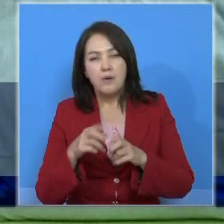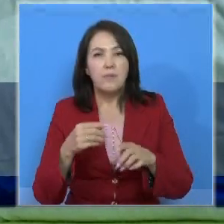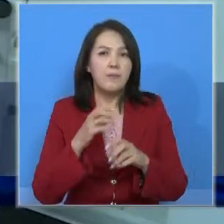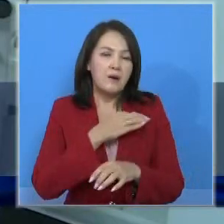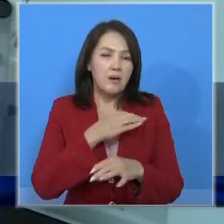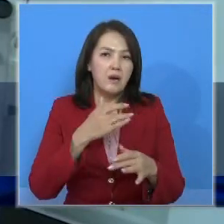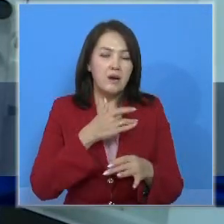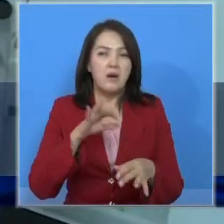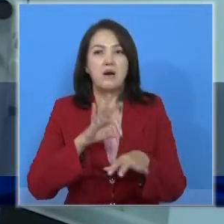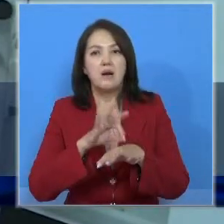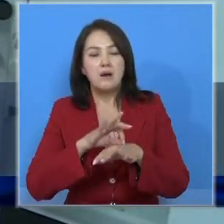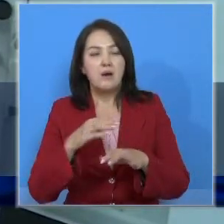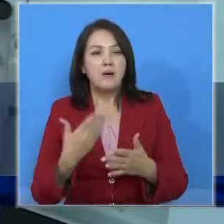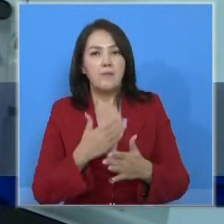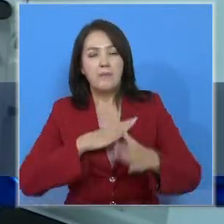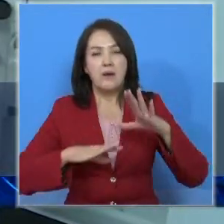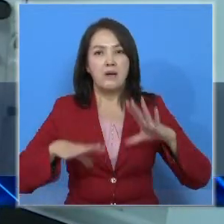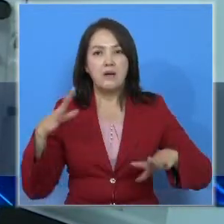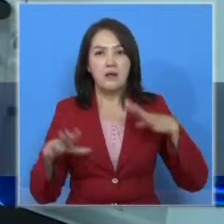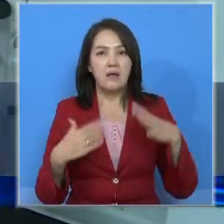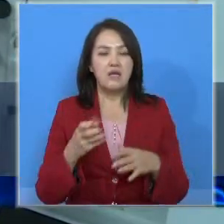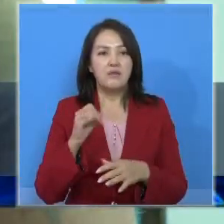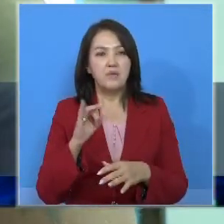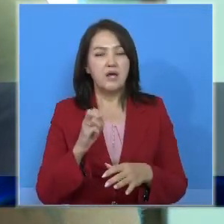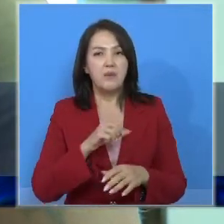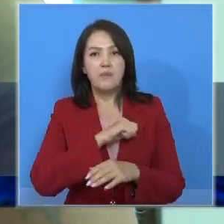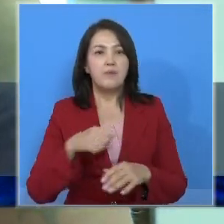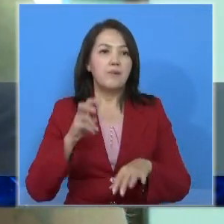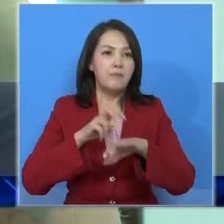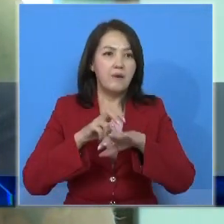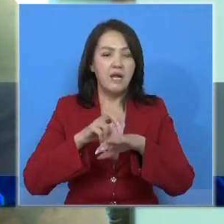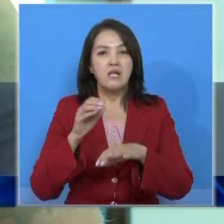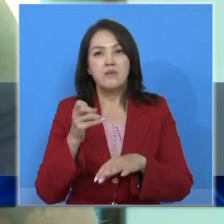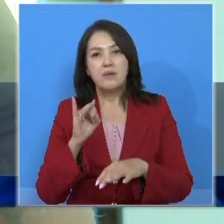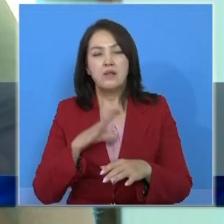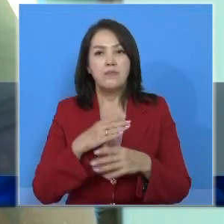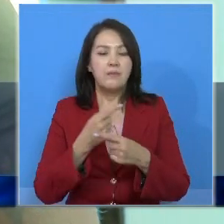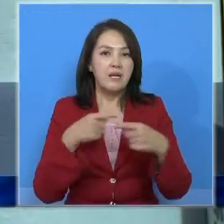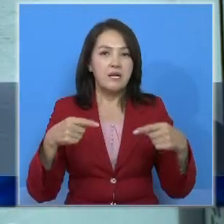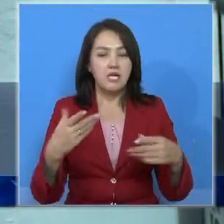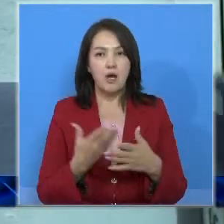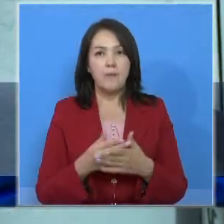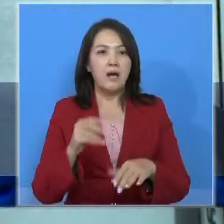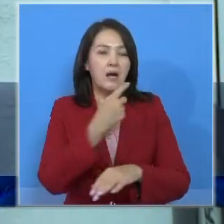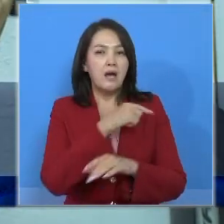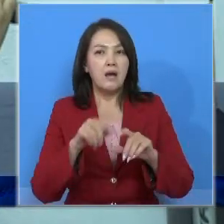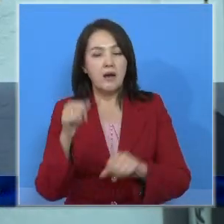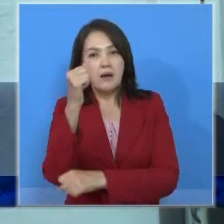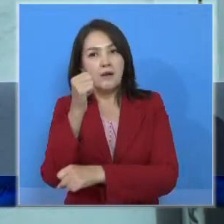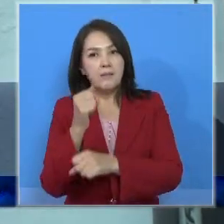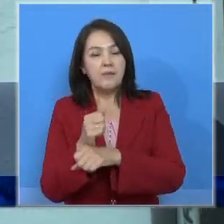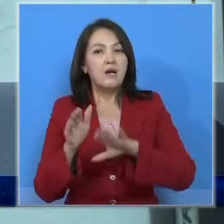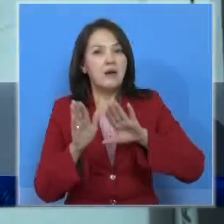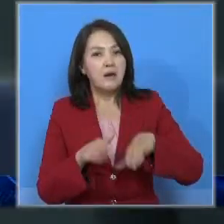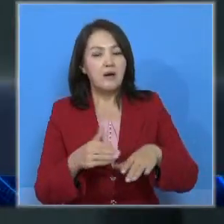insult algan jandar kelip kündelikti jattıgat. Evgeniy Mikhailov özi därger reabilitolog, bir neşe jıl auruxanalarda kızmet etti.